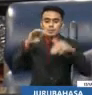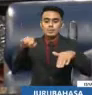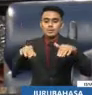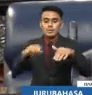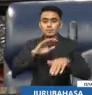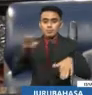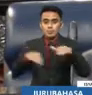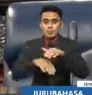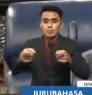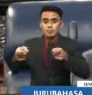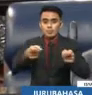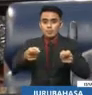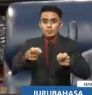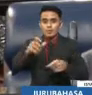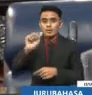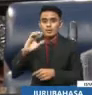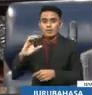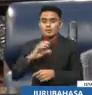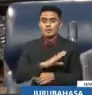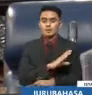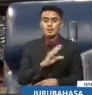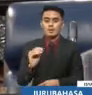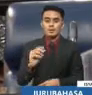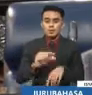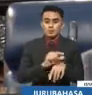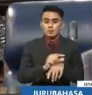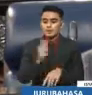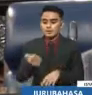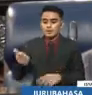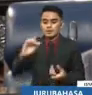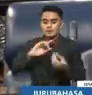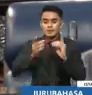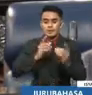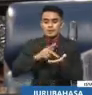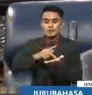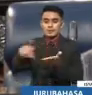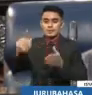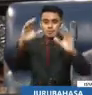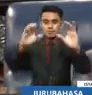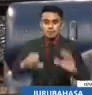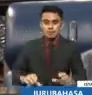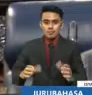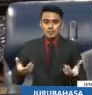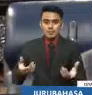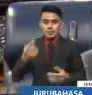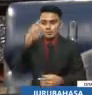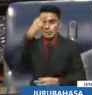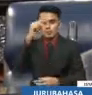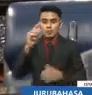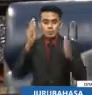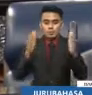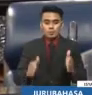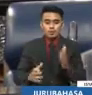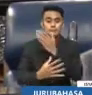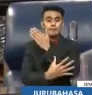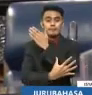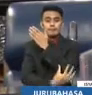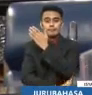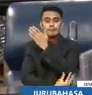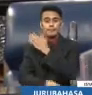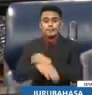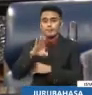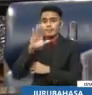si Dana bagi pengguna sedikit rekap pembayaran pada golongan yang rentang